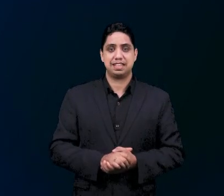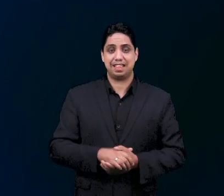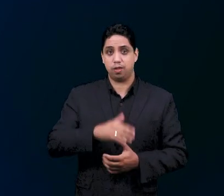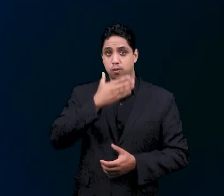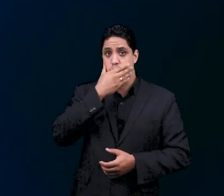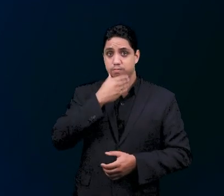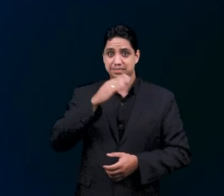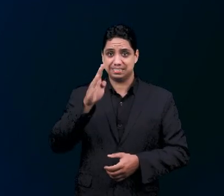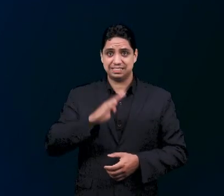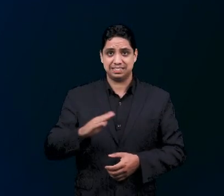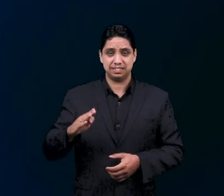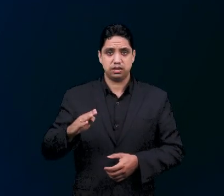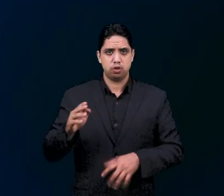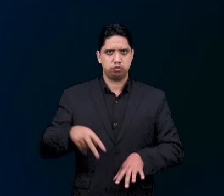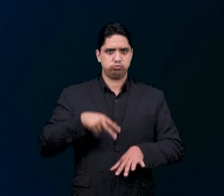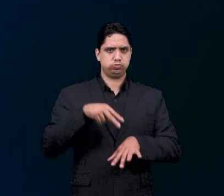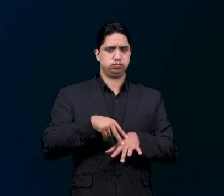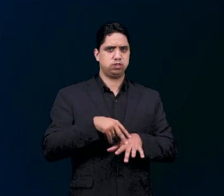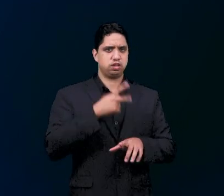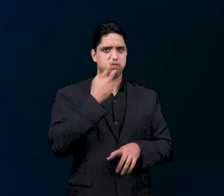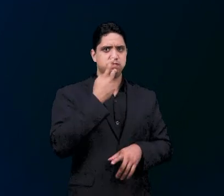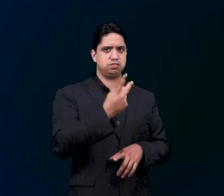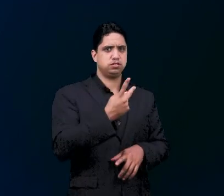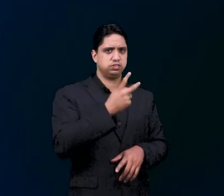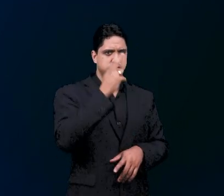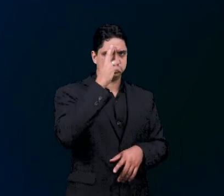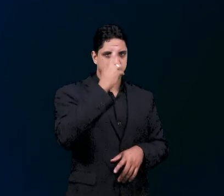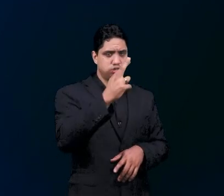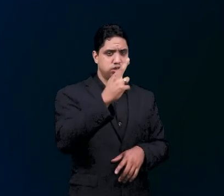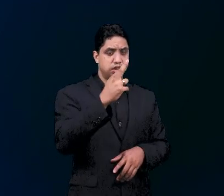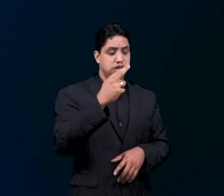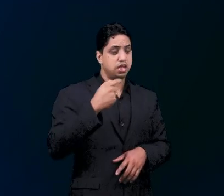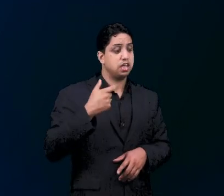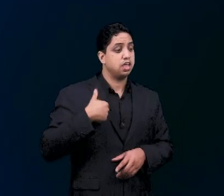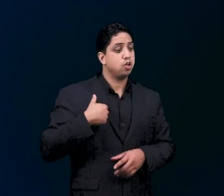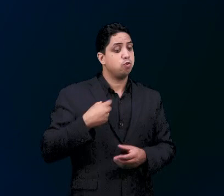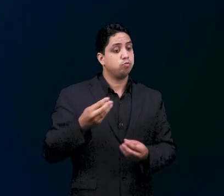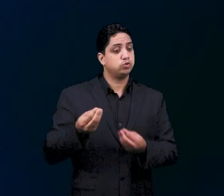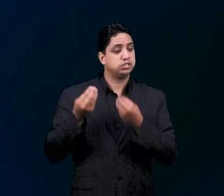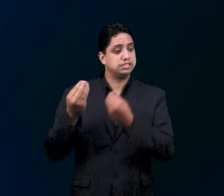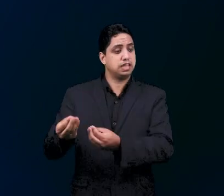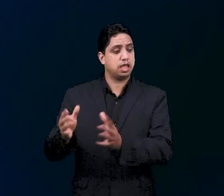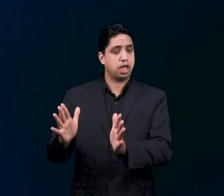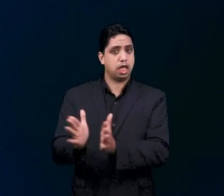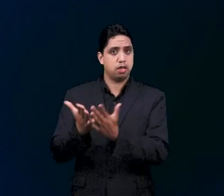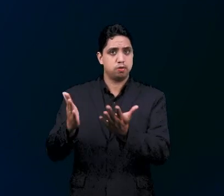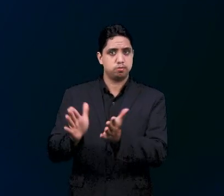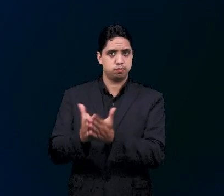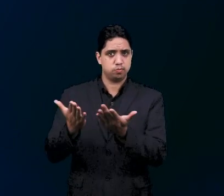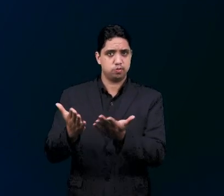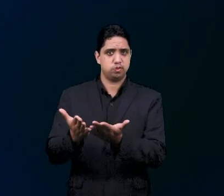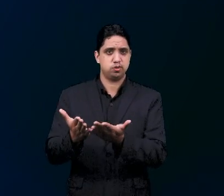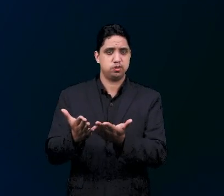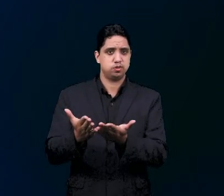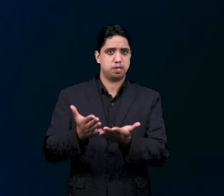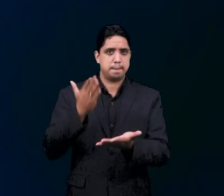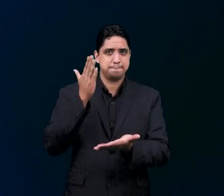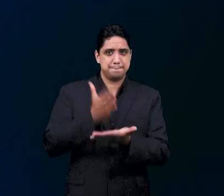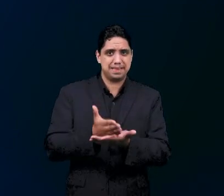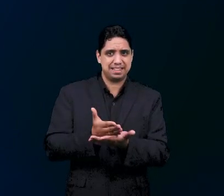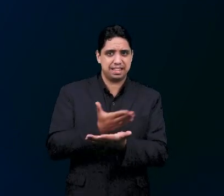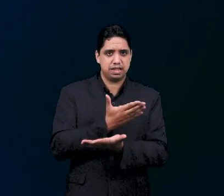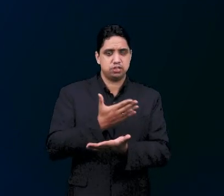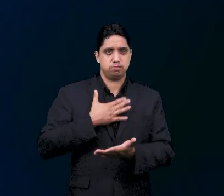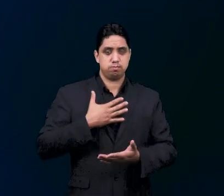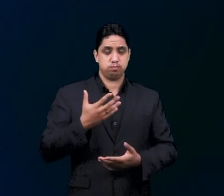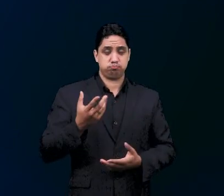Alors Zachée s'est mis debout et a dit au Seigneur, Seigneur, me voici,